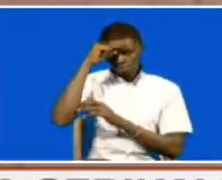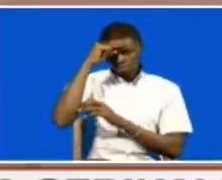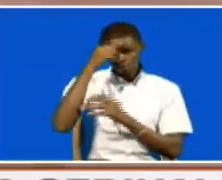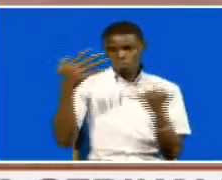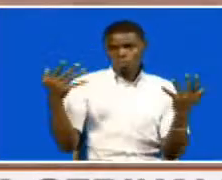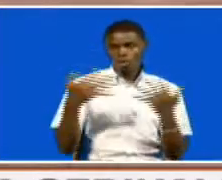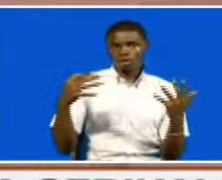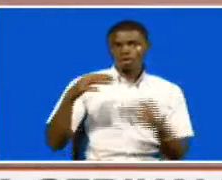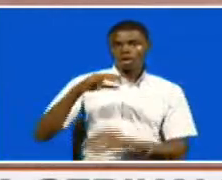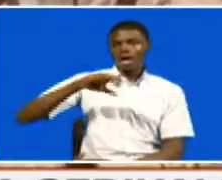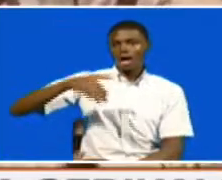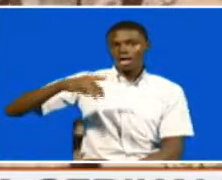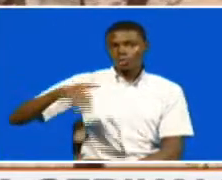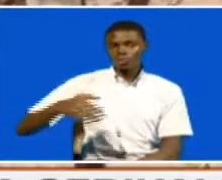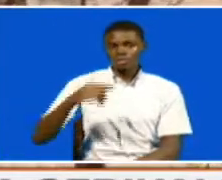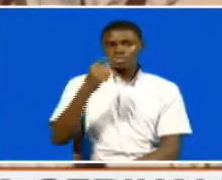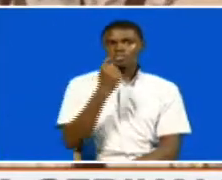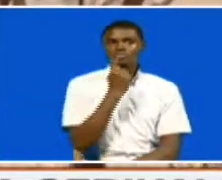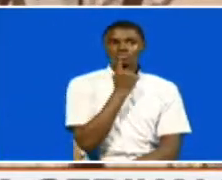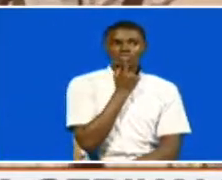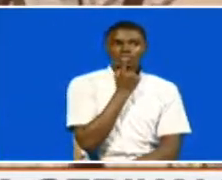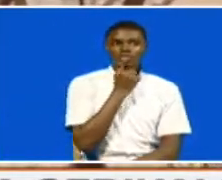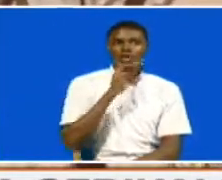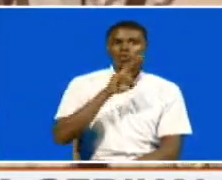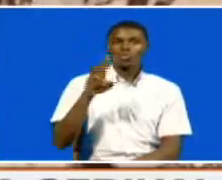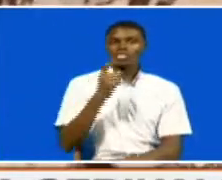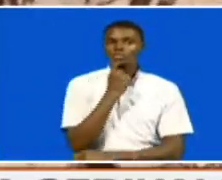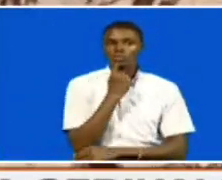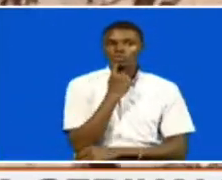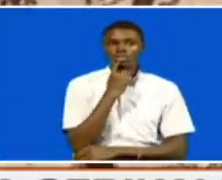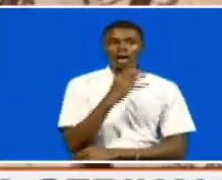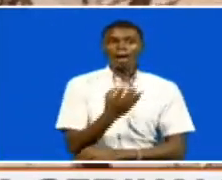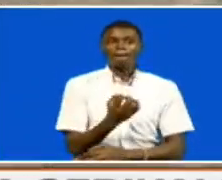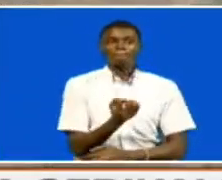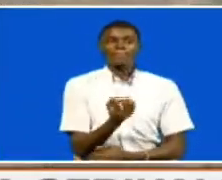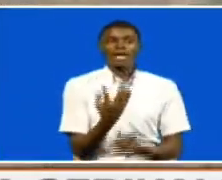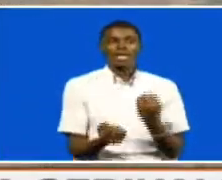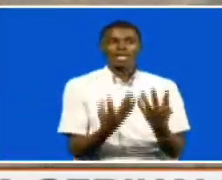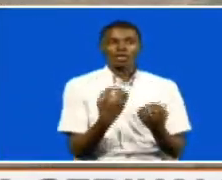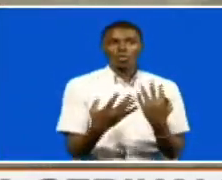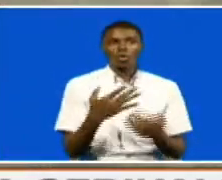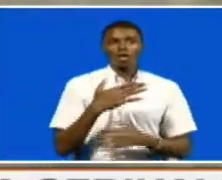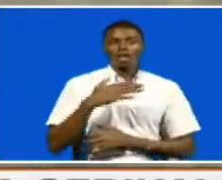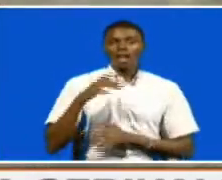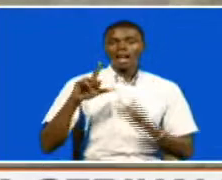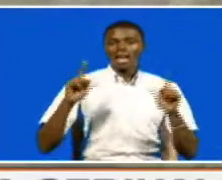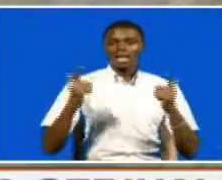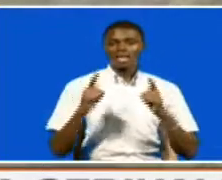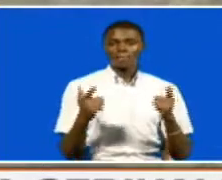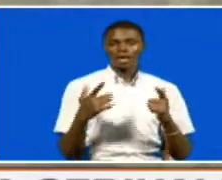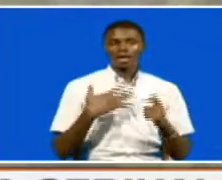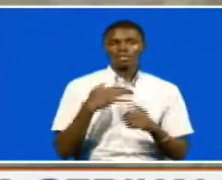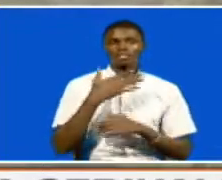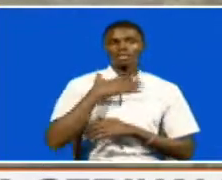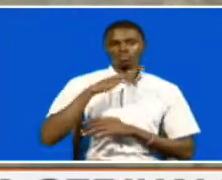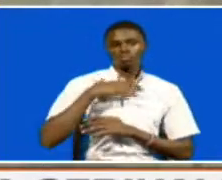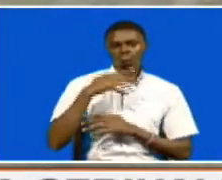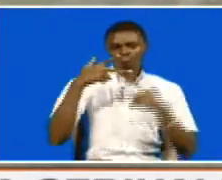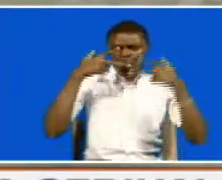za Turkana, West Pokot, Elgeyo Marakwet, Baringo, Laikipia na Samburu, inaonekana majangili